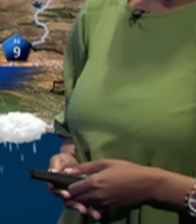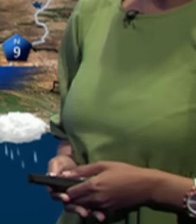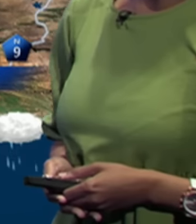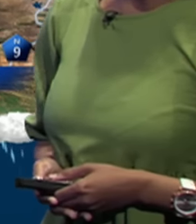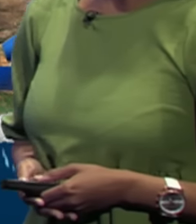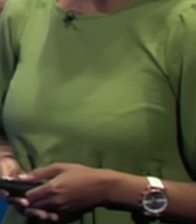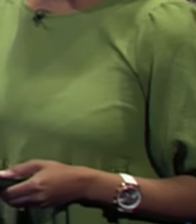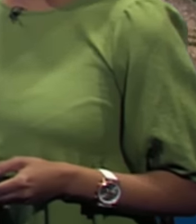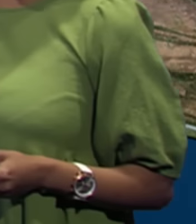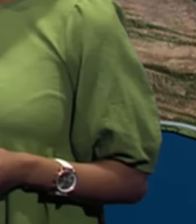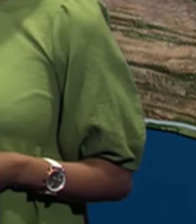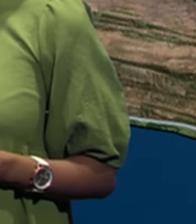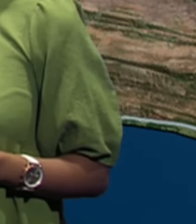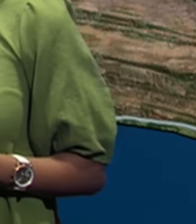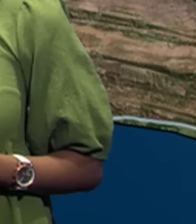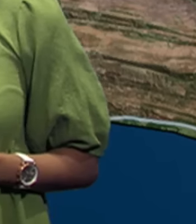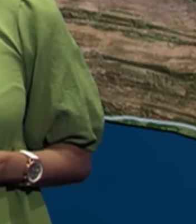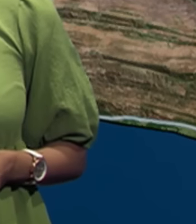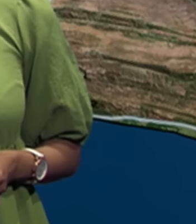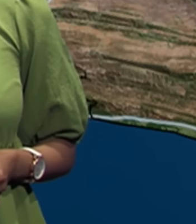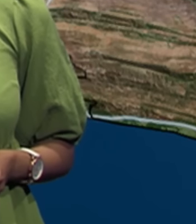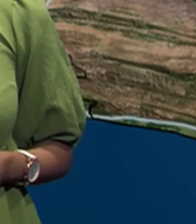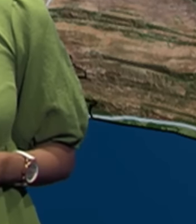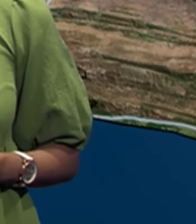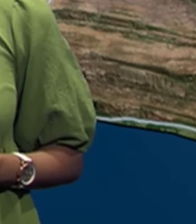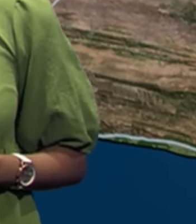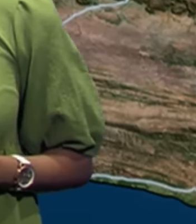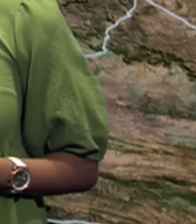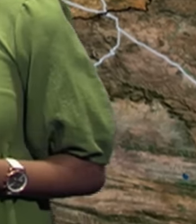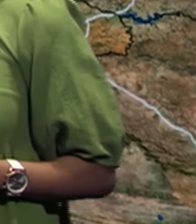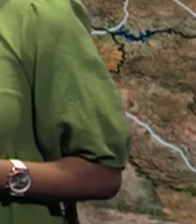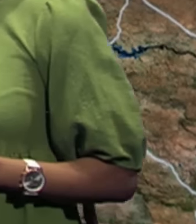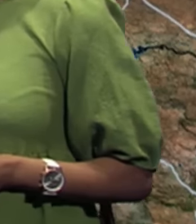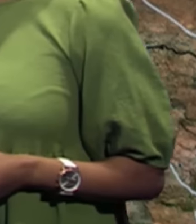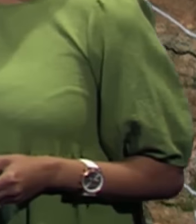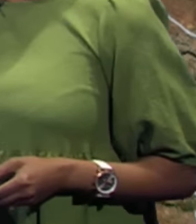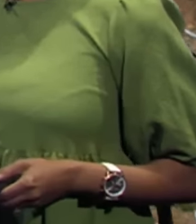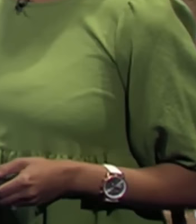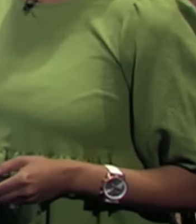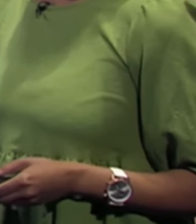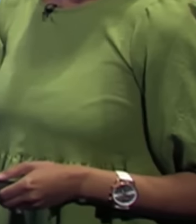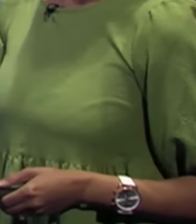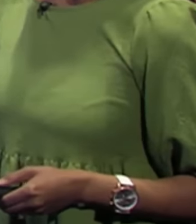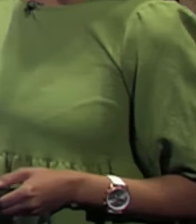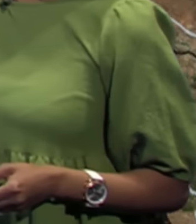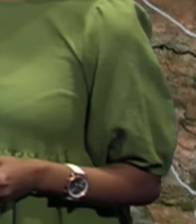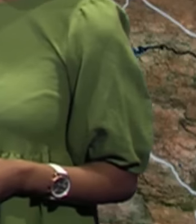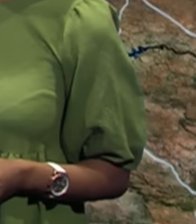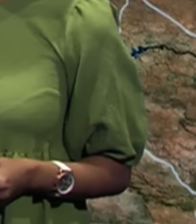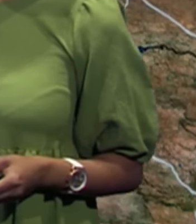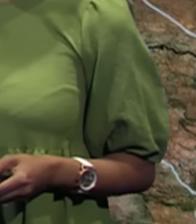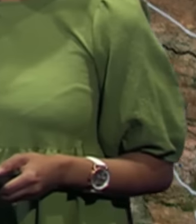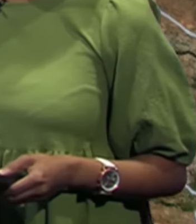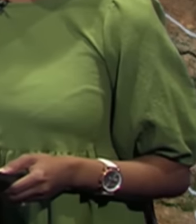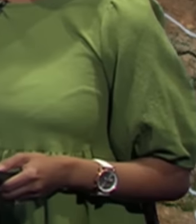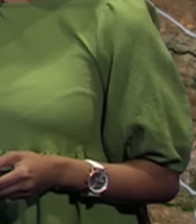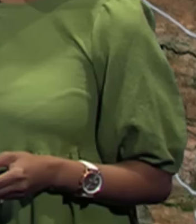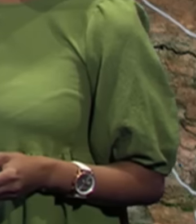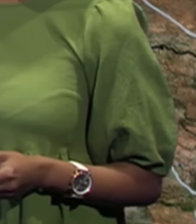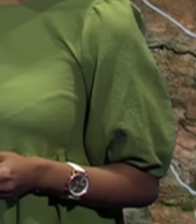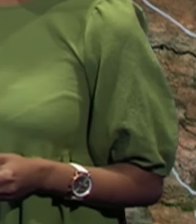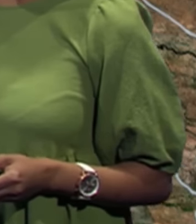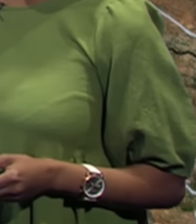di le 33 Worcester ka digata di le 11 go a go di le 29 Northern Cape fa re lebella Calvinia e tla nna le